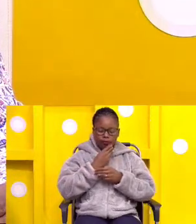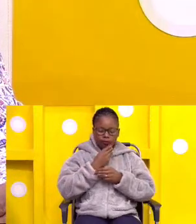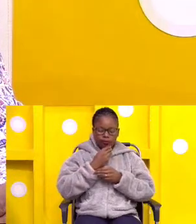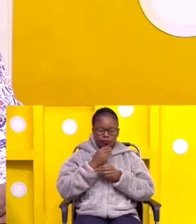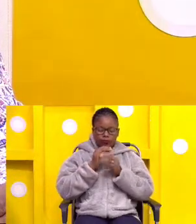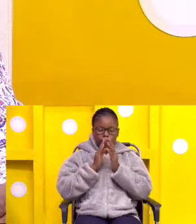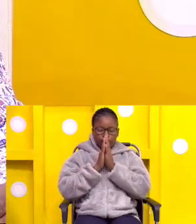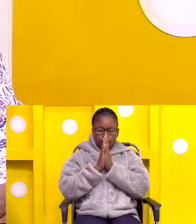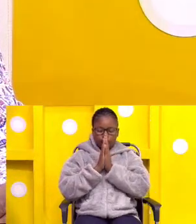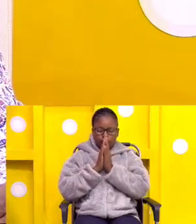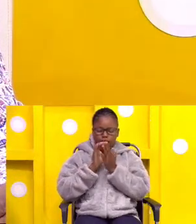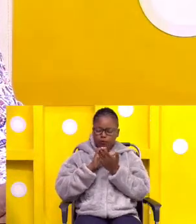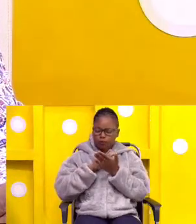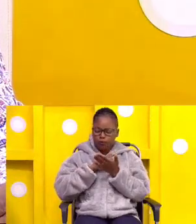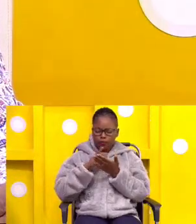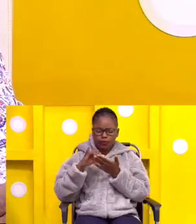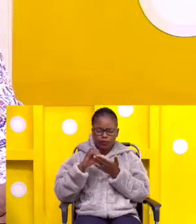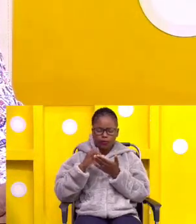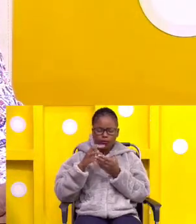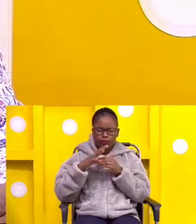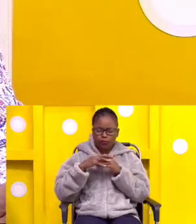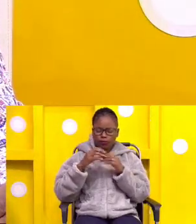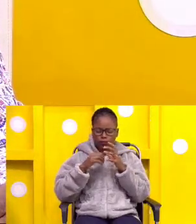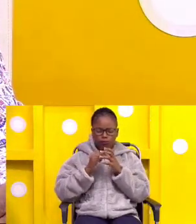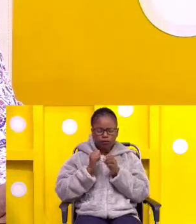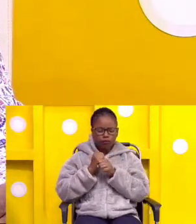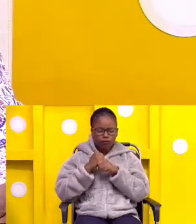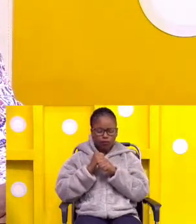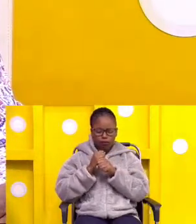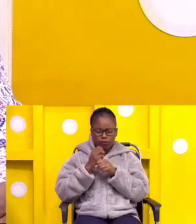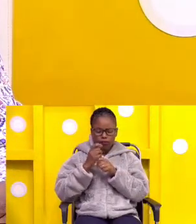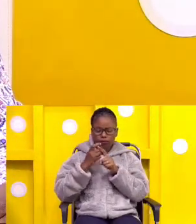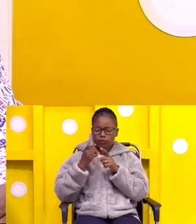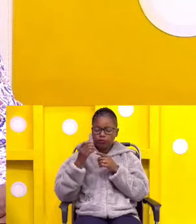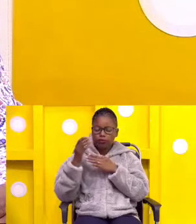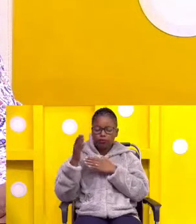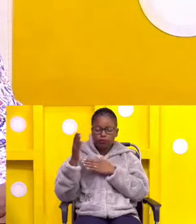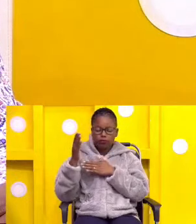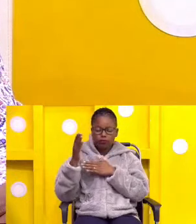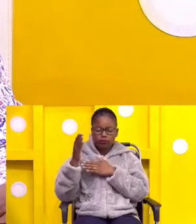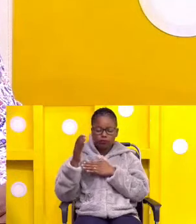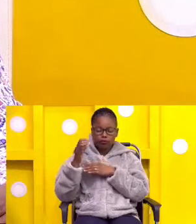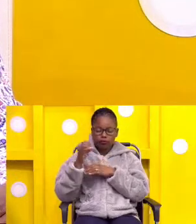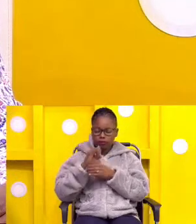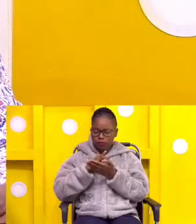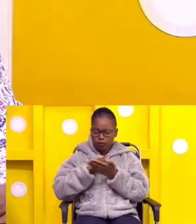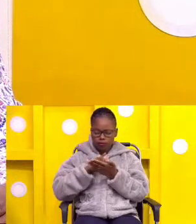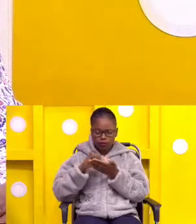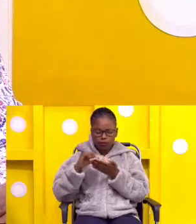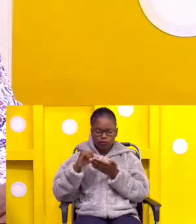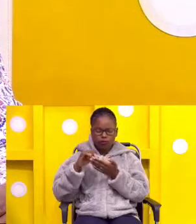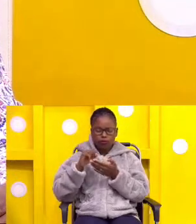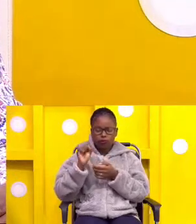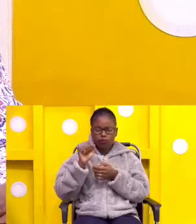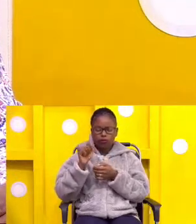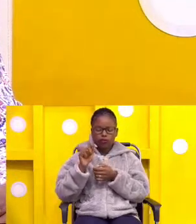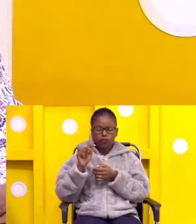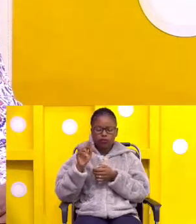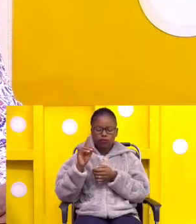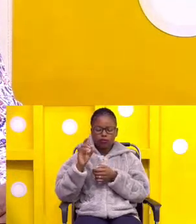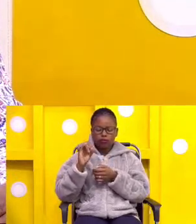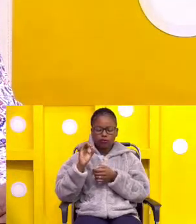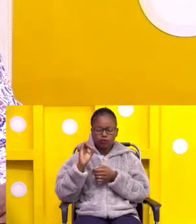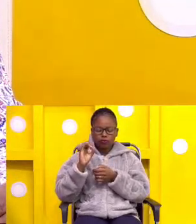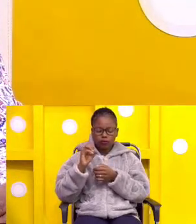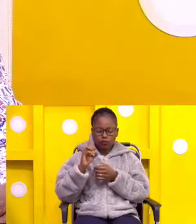Dahoya kudhelio na kuwa muru niwe Ona kuigwiri uotha niwe Ndathiria studio no natha kame ya Jesu Kristo muru